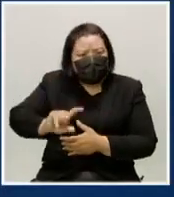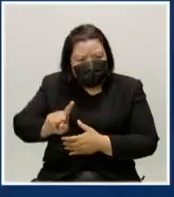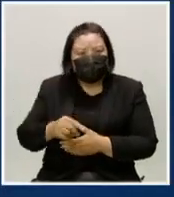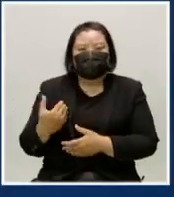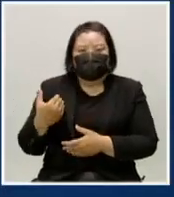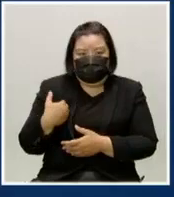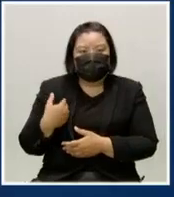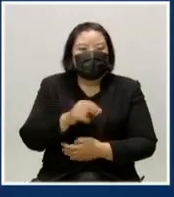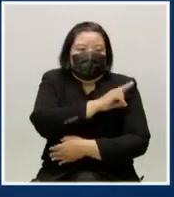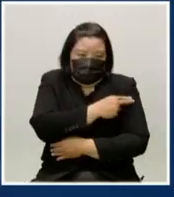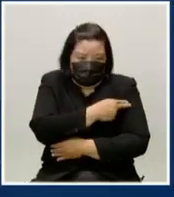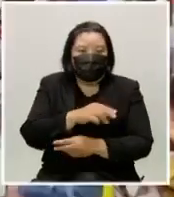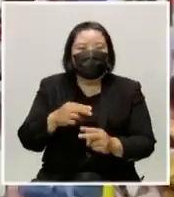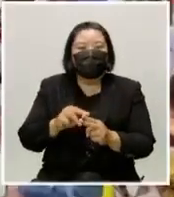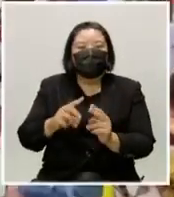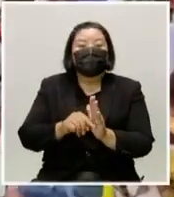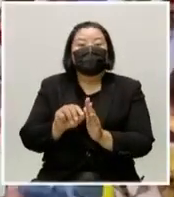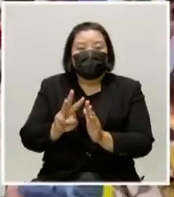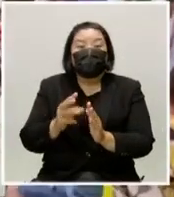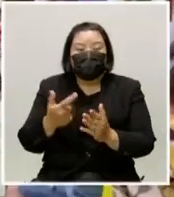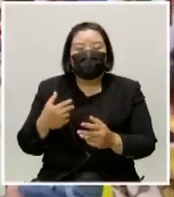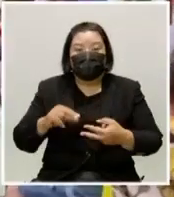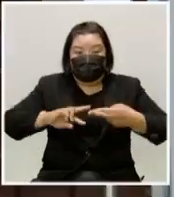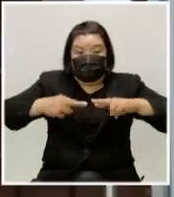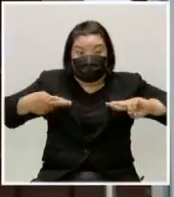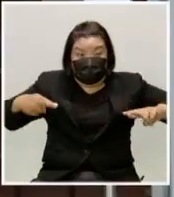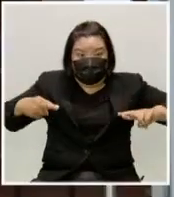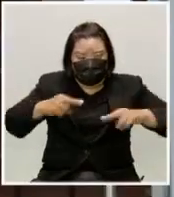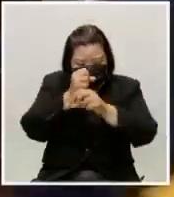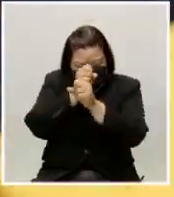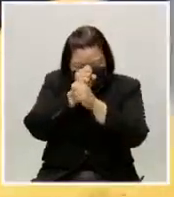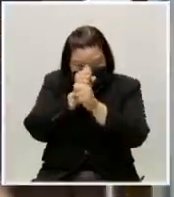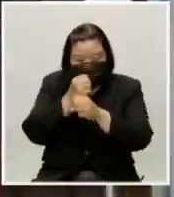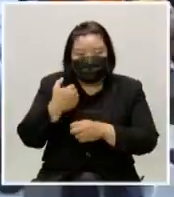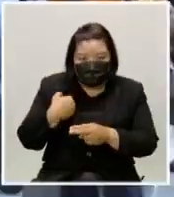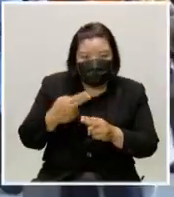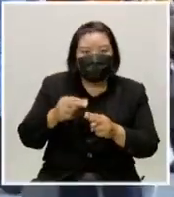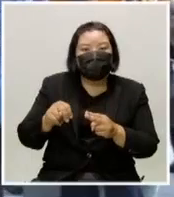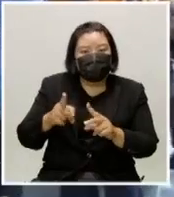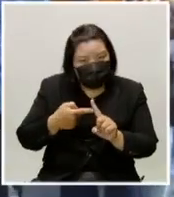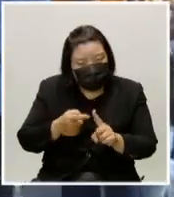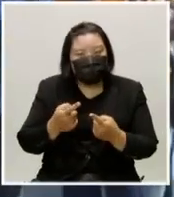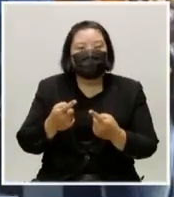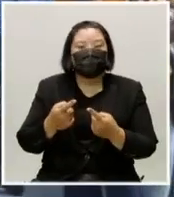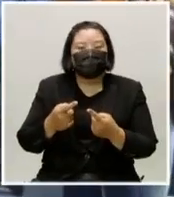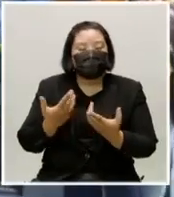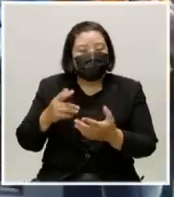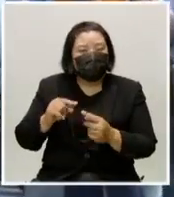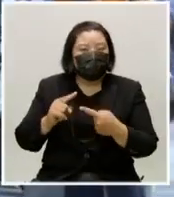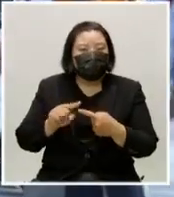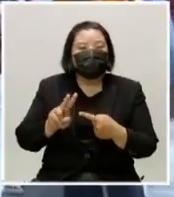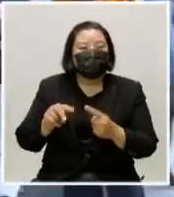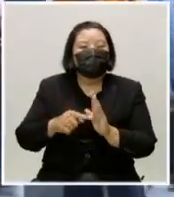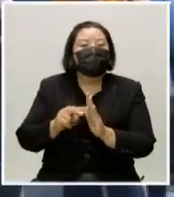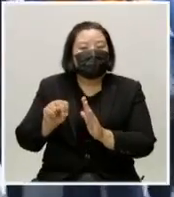วทองและถอดรหัสพันธุกรรมโดยคุณยุทธนาจ้อยจินดาคุณสินีนาถเพชรราชและคุณวีนั